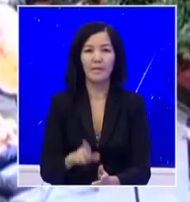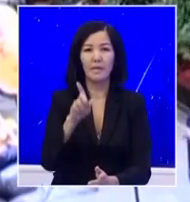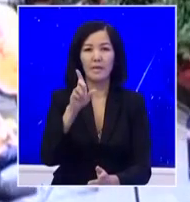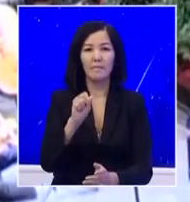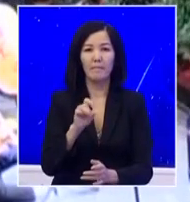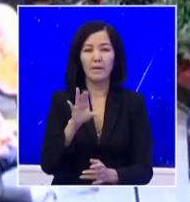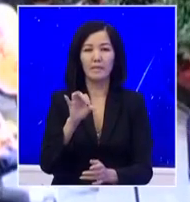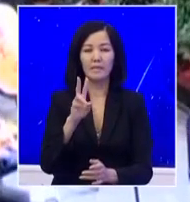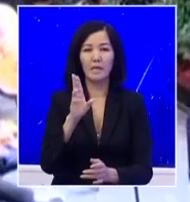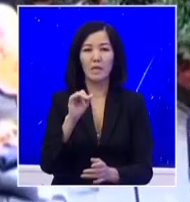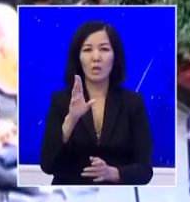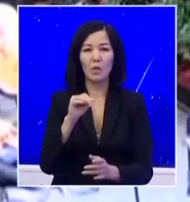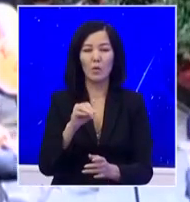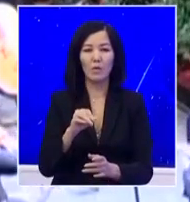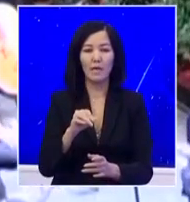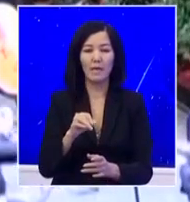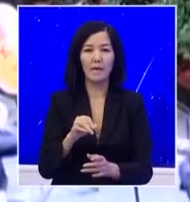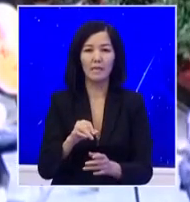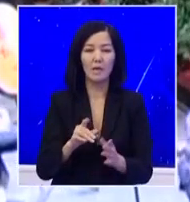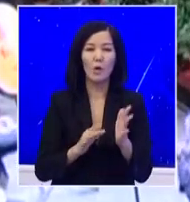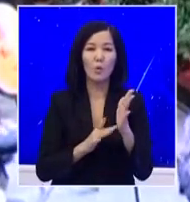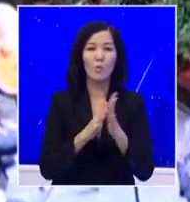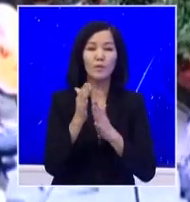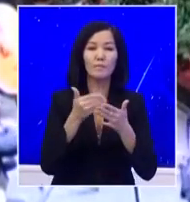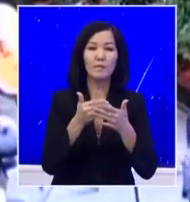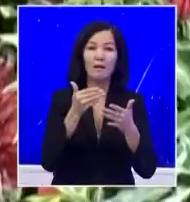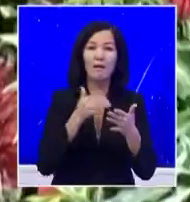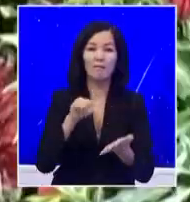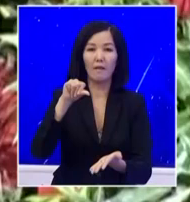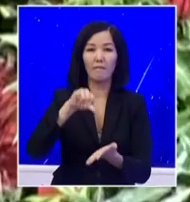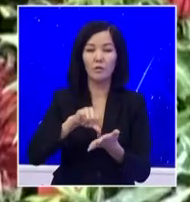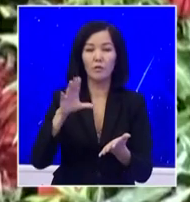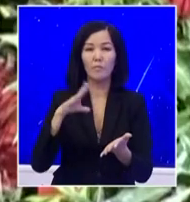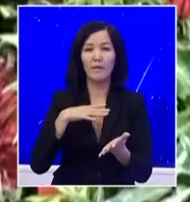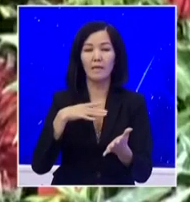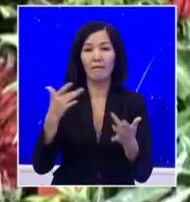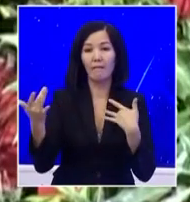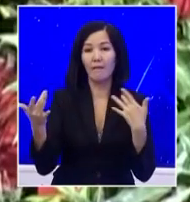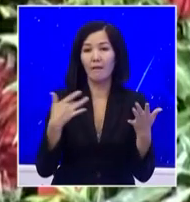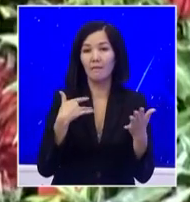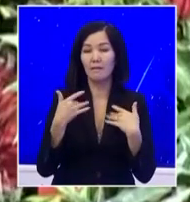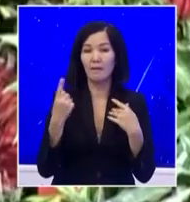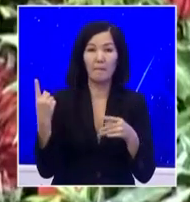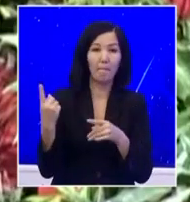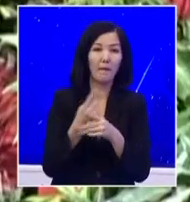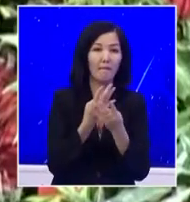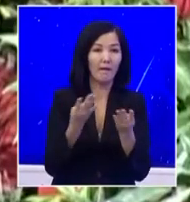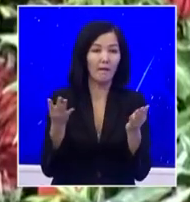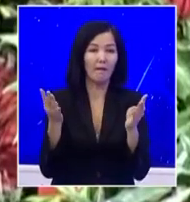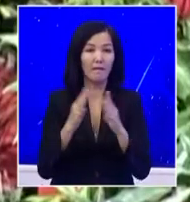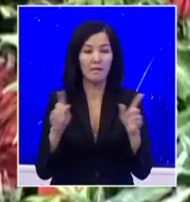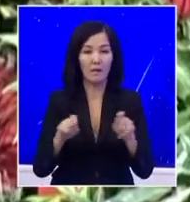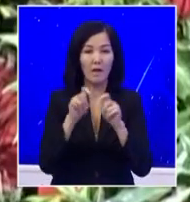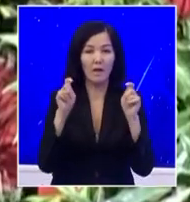Барселонадағы опера театры өнерпаздары өсімдіктердің алдында концерт қойды. Бұл атаулы театрдың карантиннен кейінгі алғашқы кеші. Партер